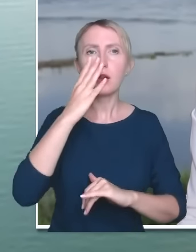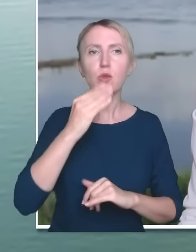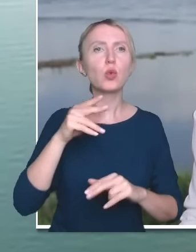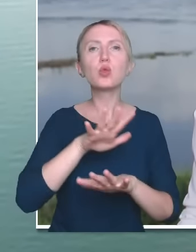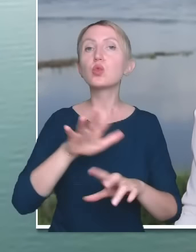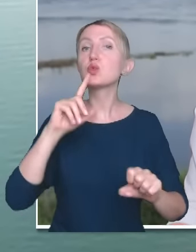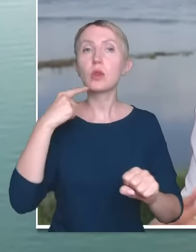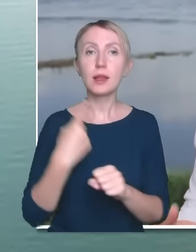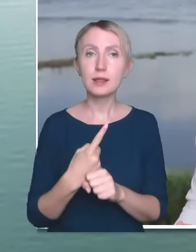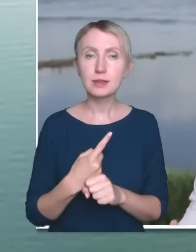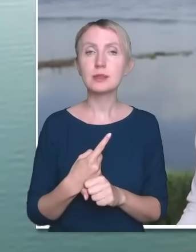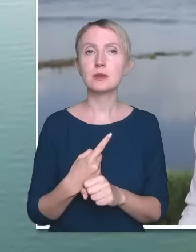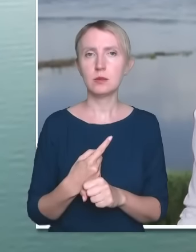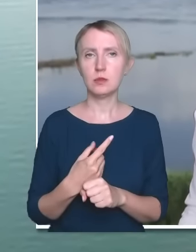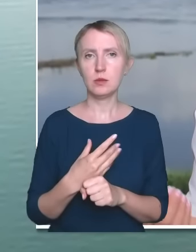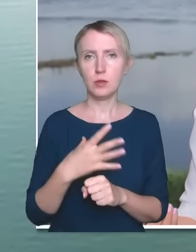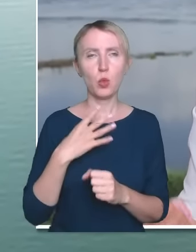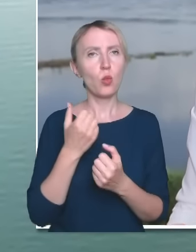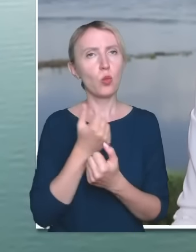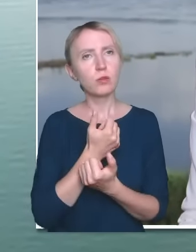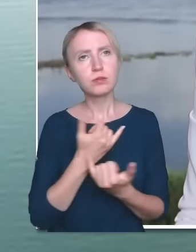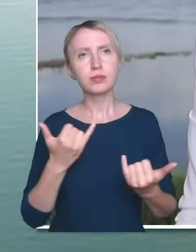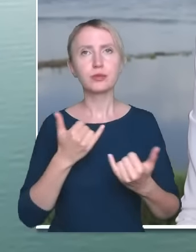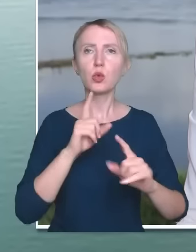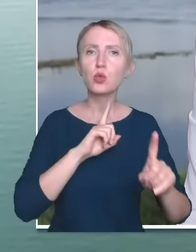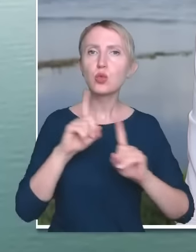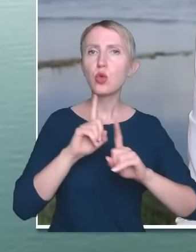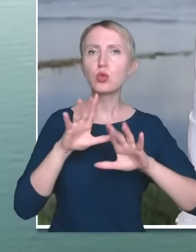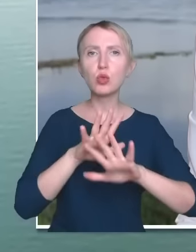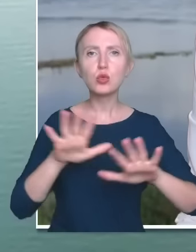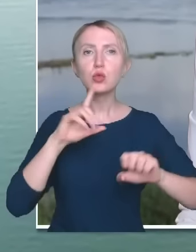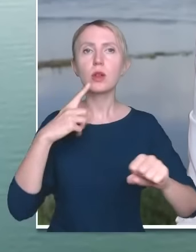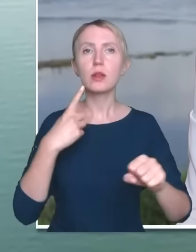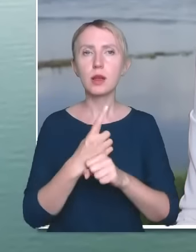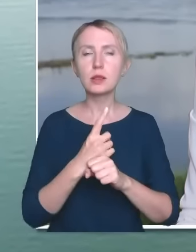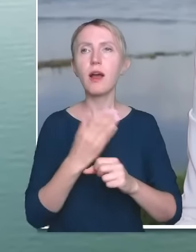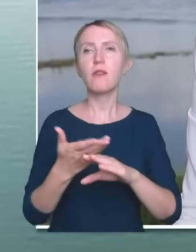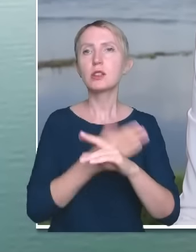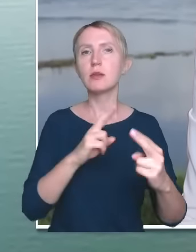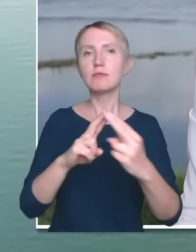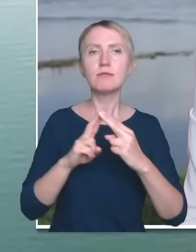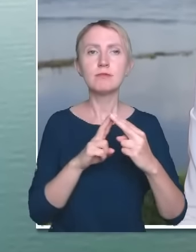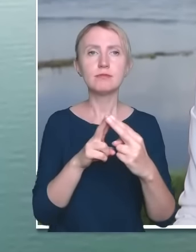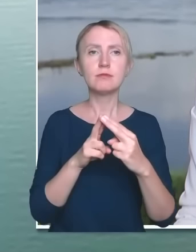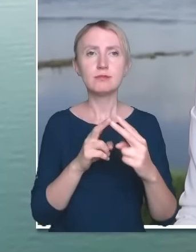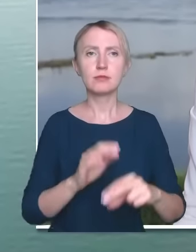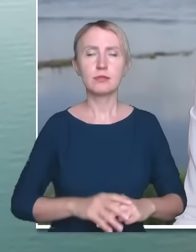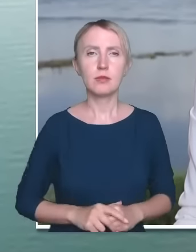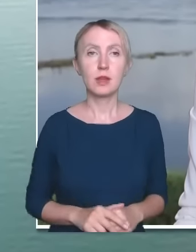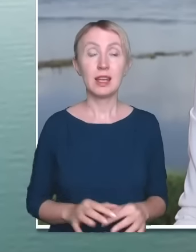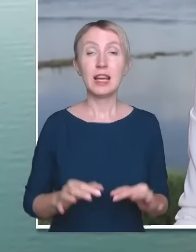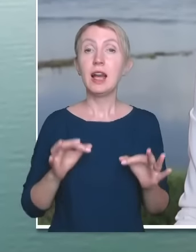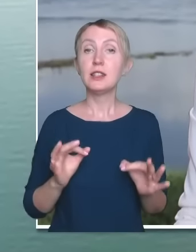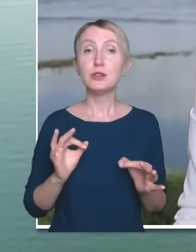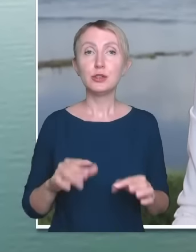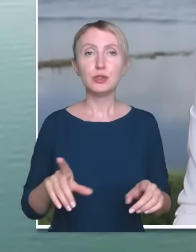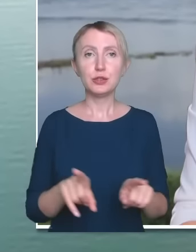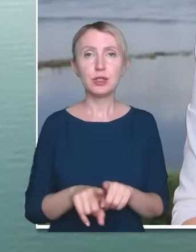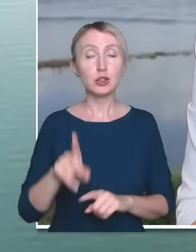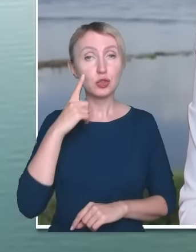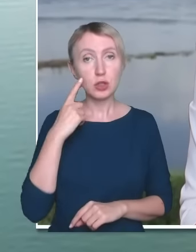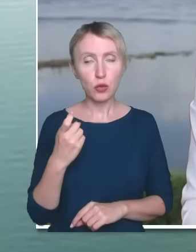było jakby szeroko omawianych i ostatecznie podejmowanych po dyskusji. Ale dzisiaj też zauważmy,